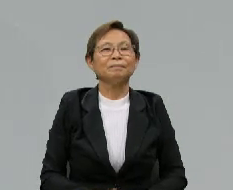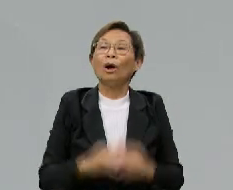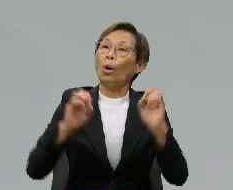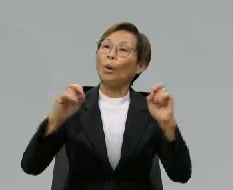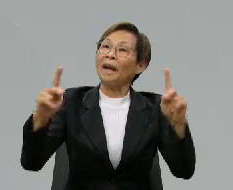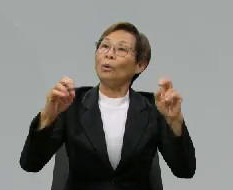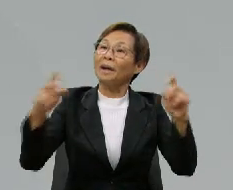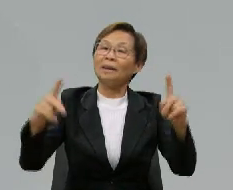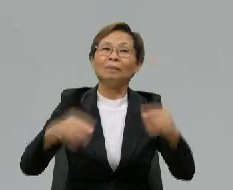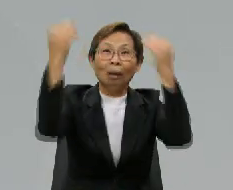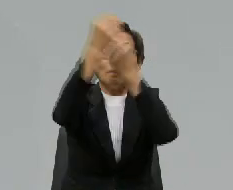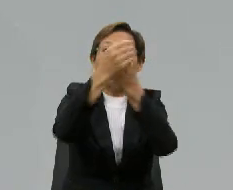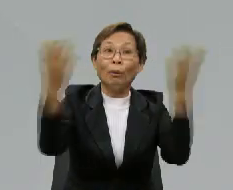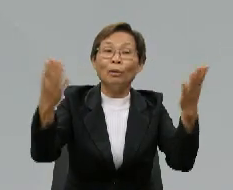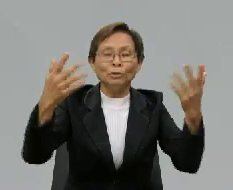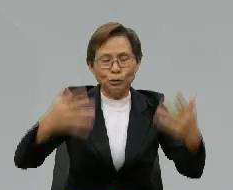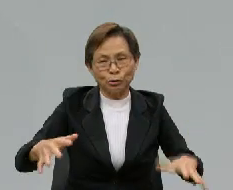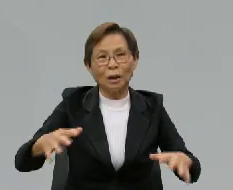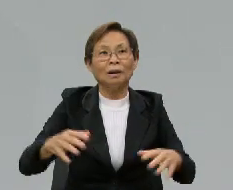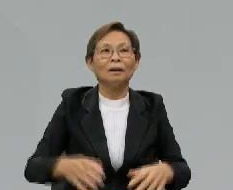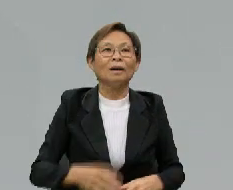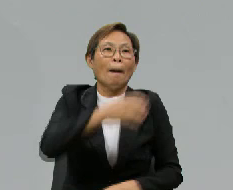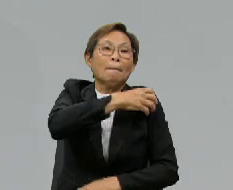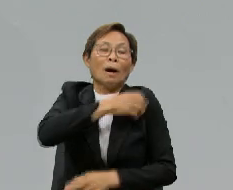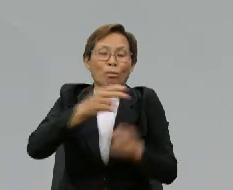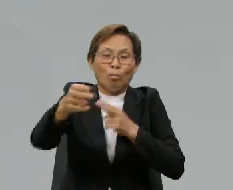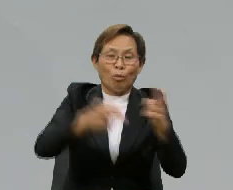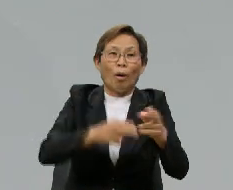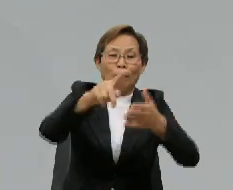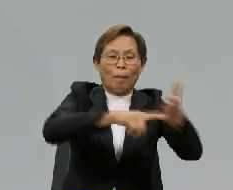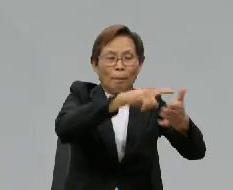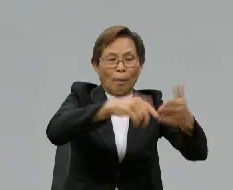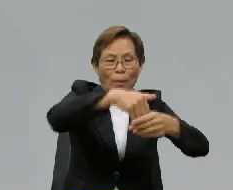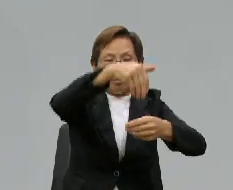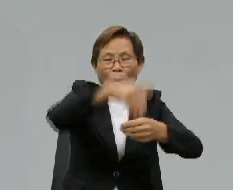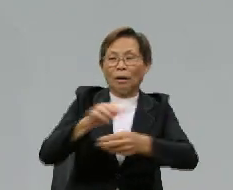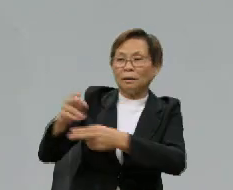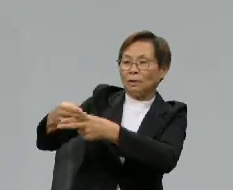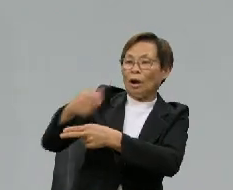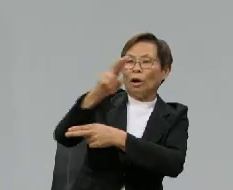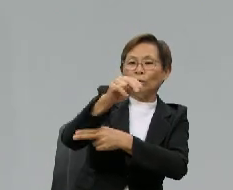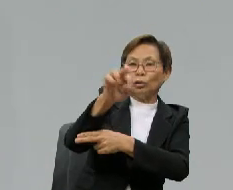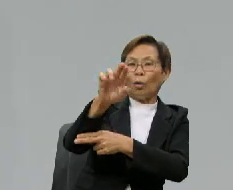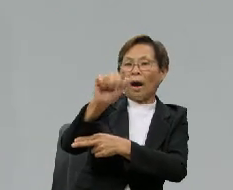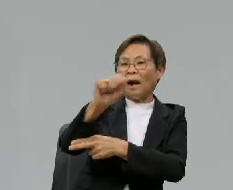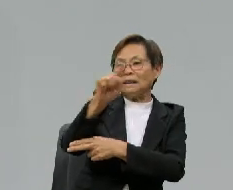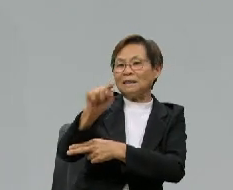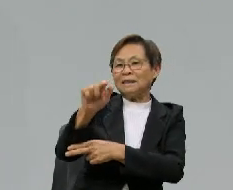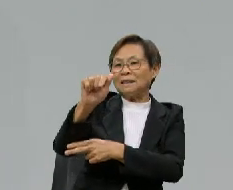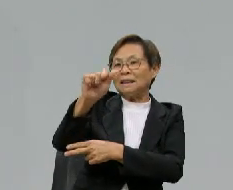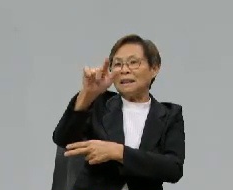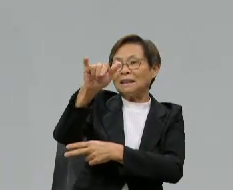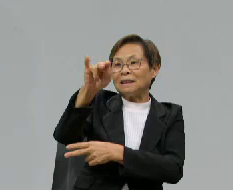Okey, itu pengumuman yang telah disampaikan oleh Pegawai Pengurus Pilihan Raya iaitu Nur Azlina Abdul Aziz yang telah